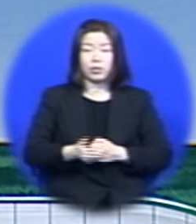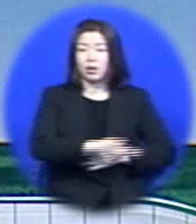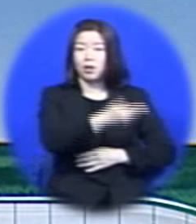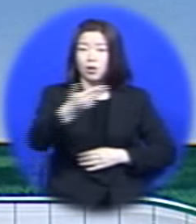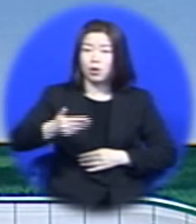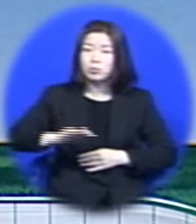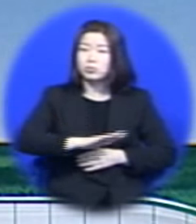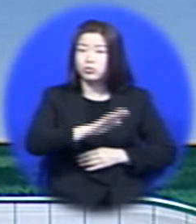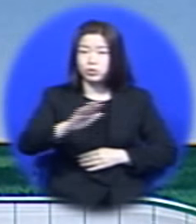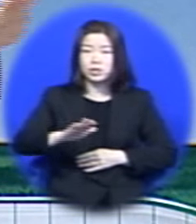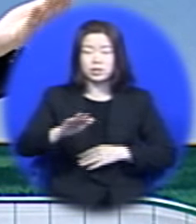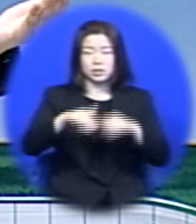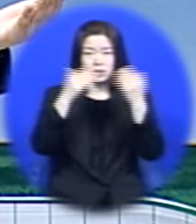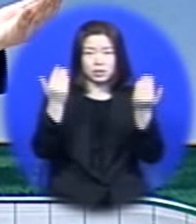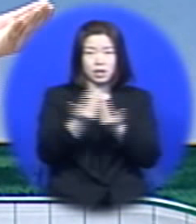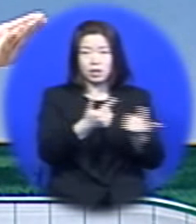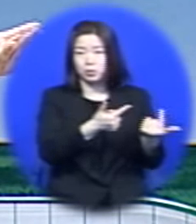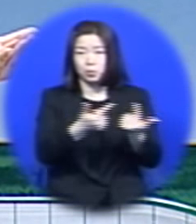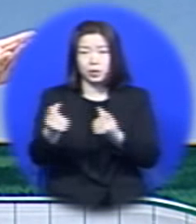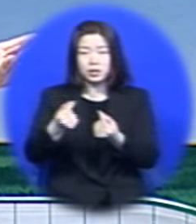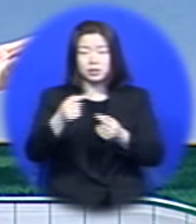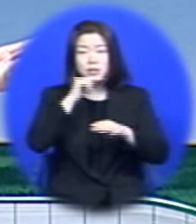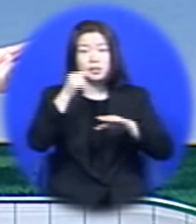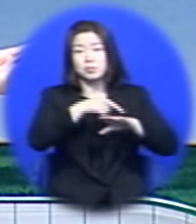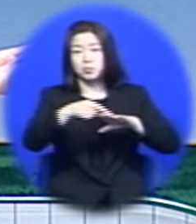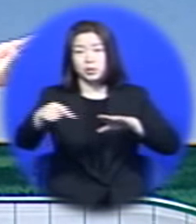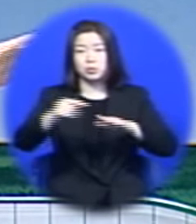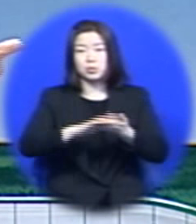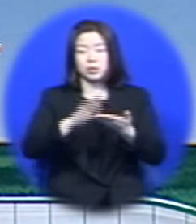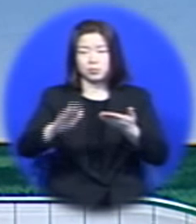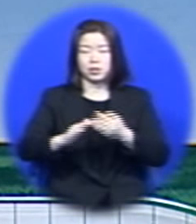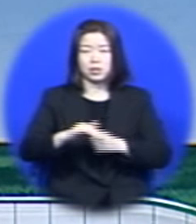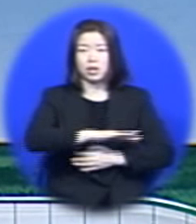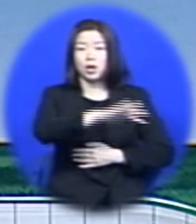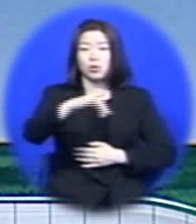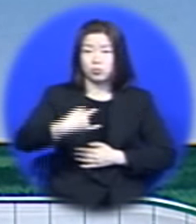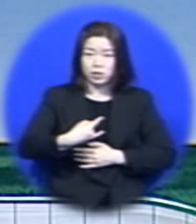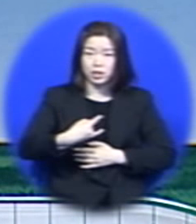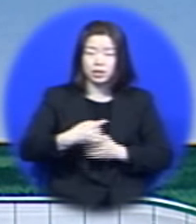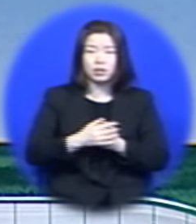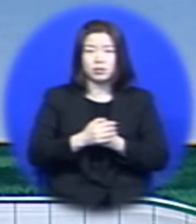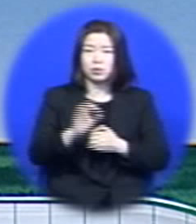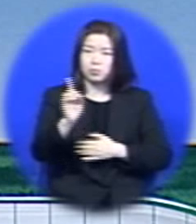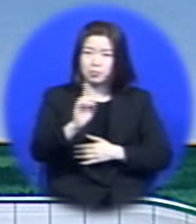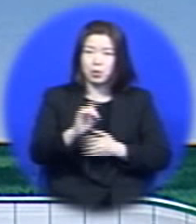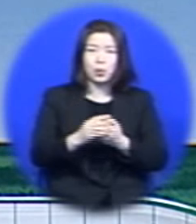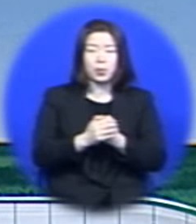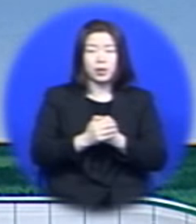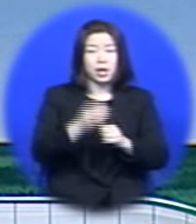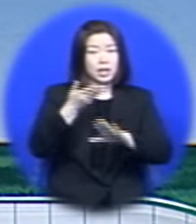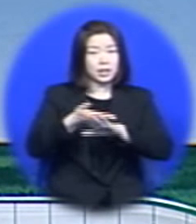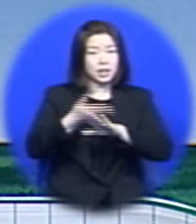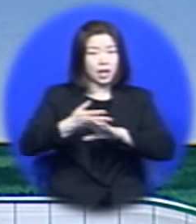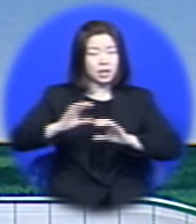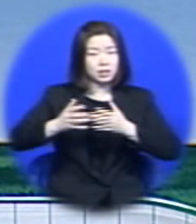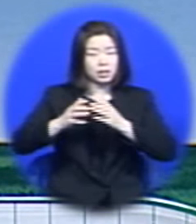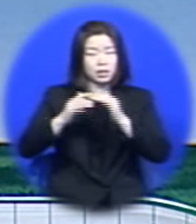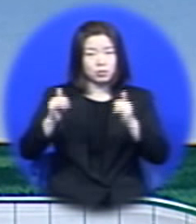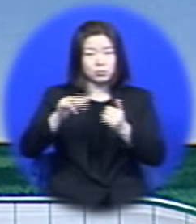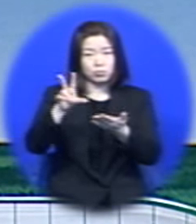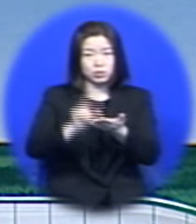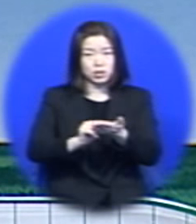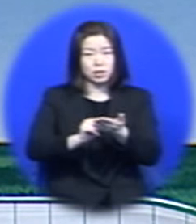여러분, 우리는 다 같은 민족입니다. 우리에게는 뭐 이방인 문제가 크게